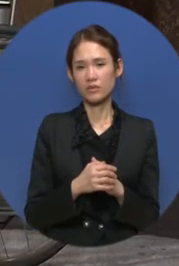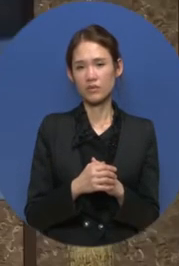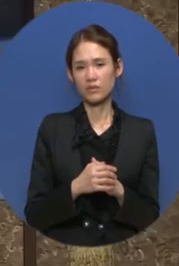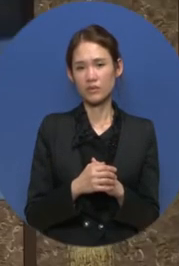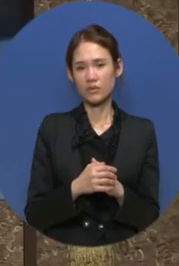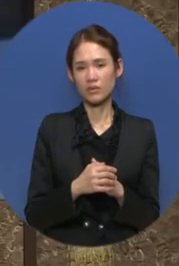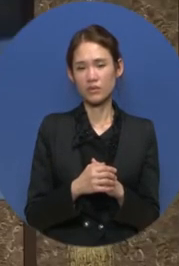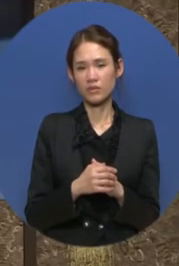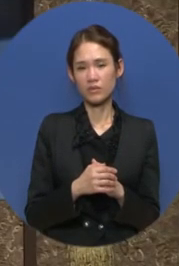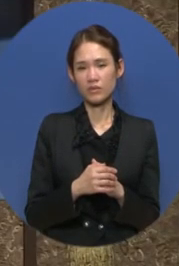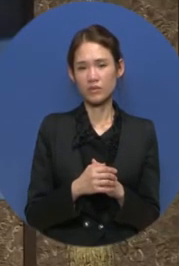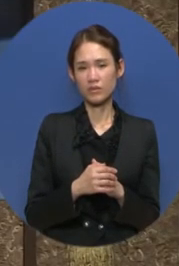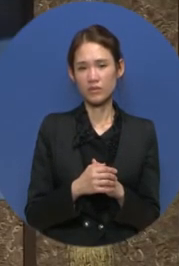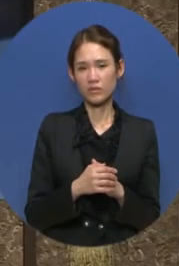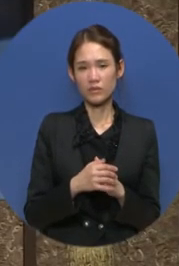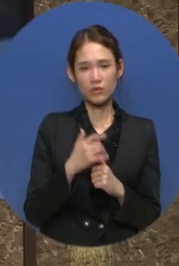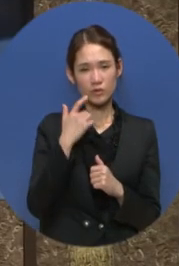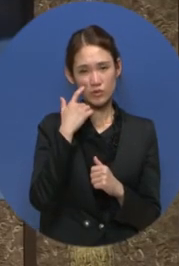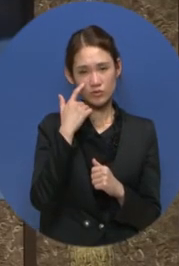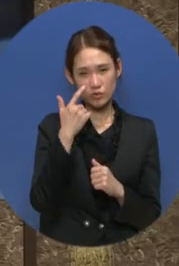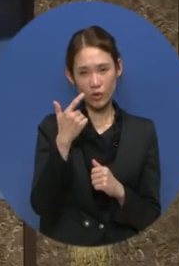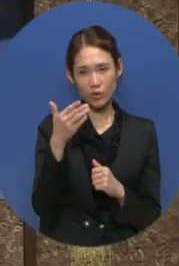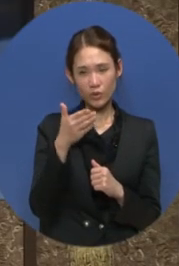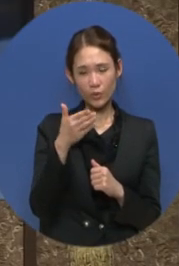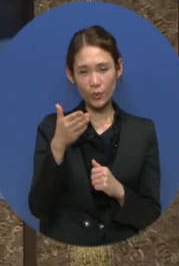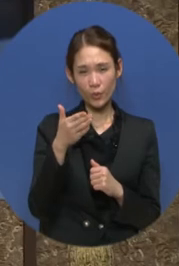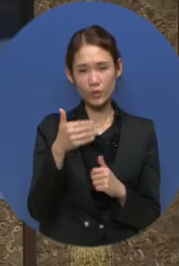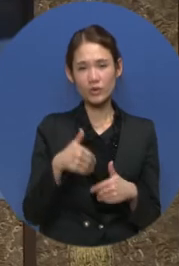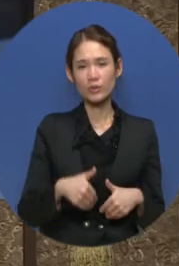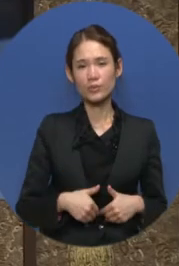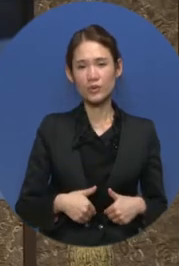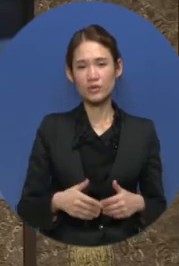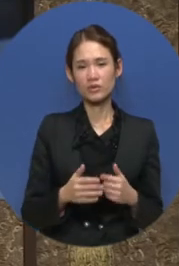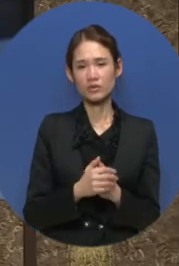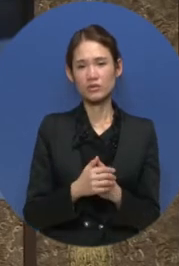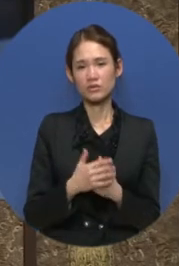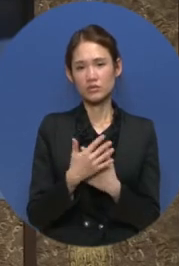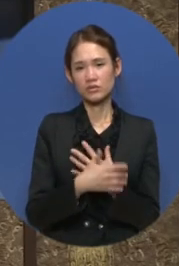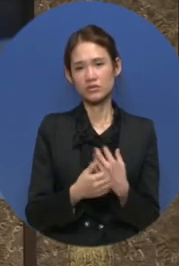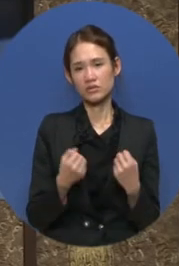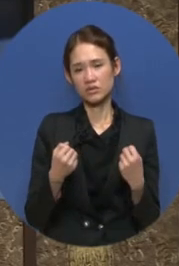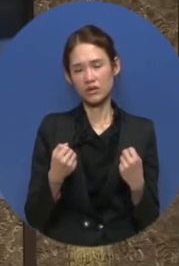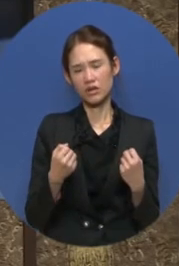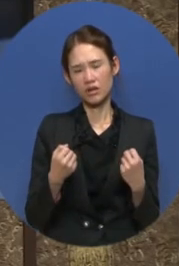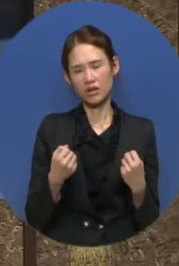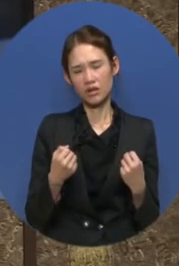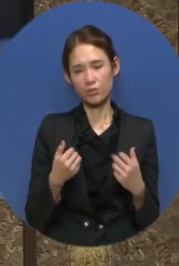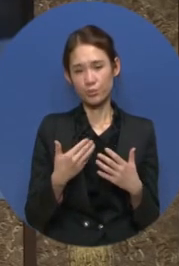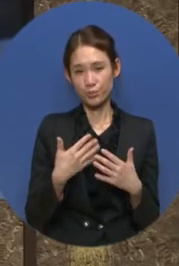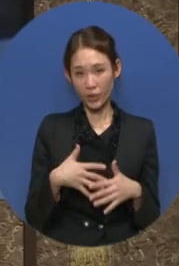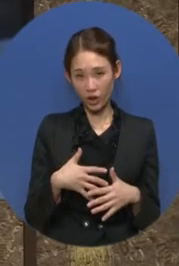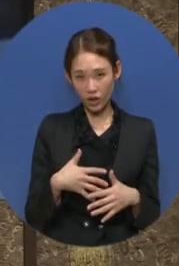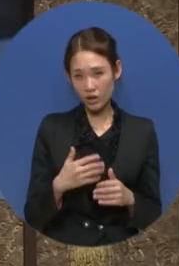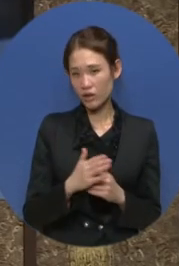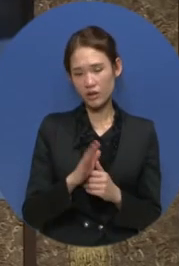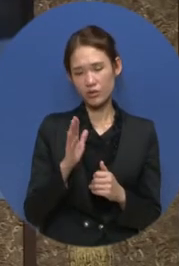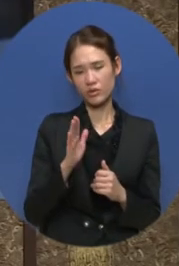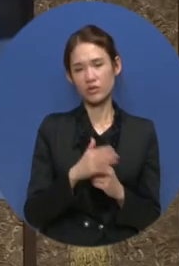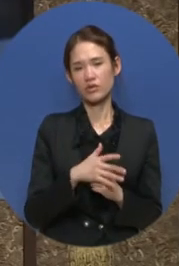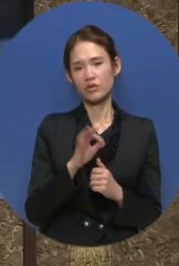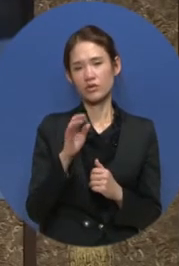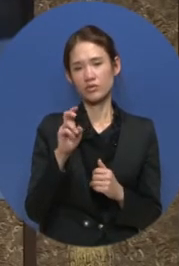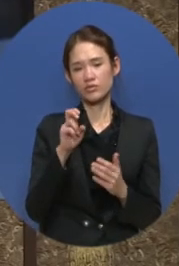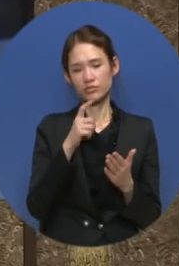이게 항암 치료를 거짓말 6개월 받아야 되는데 아. 체력이 안 딸리니까. 네. 그냥